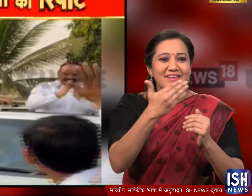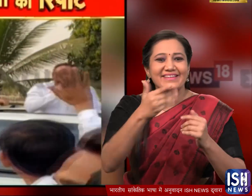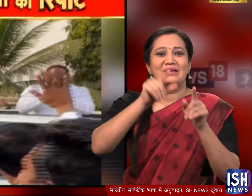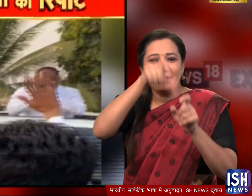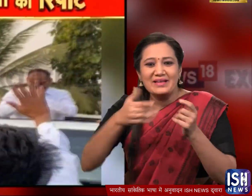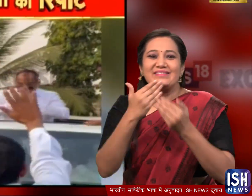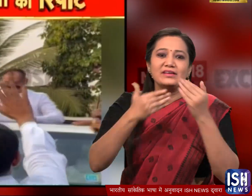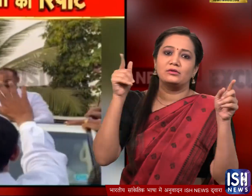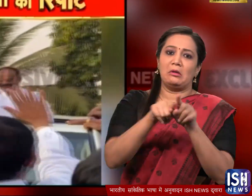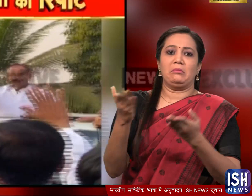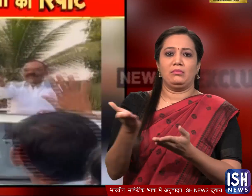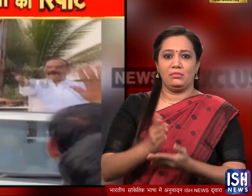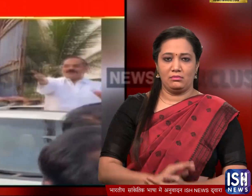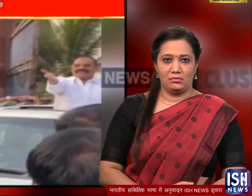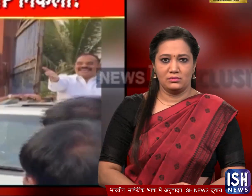हो।